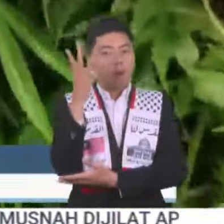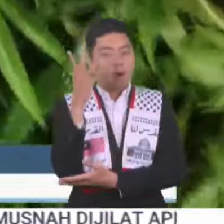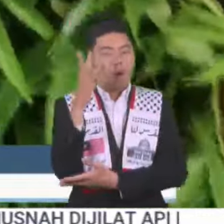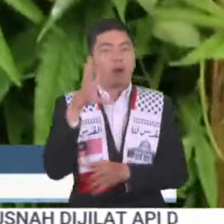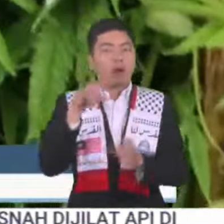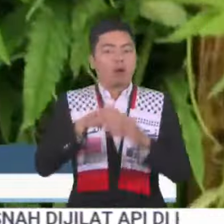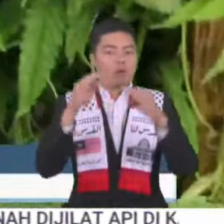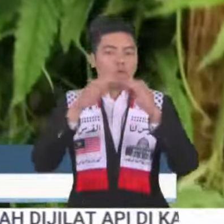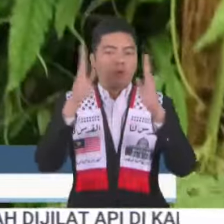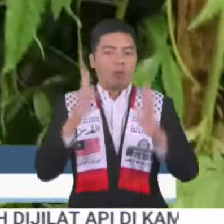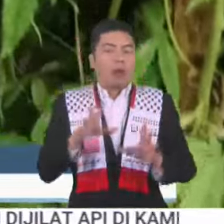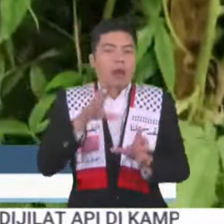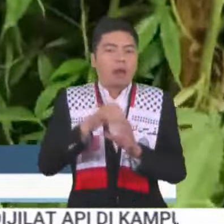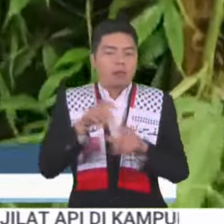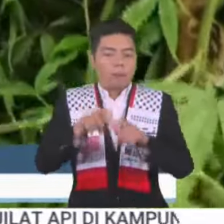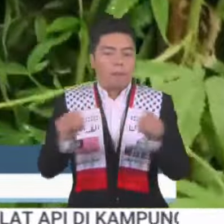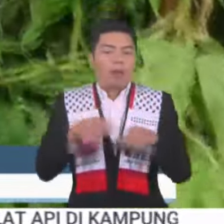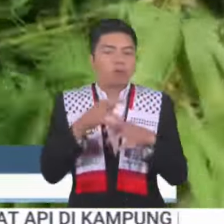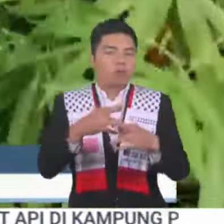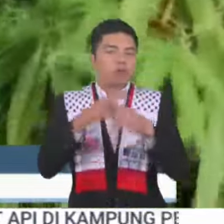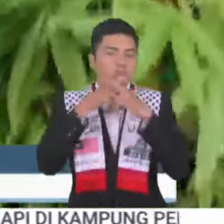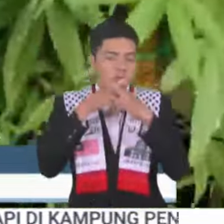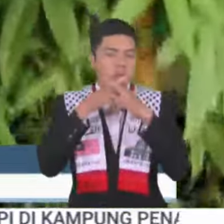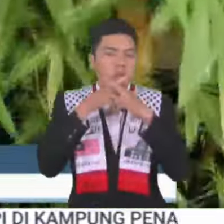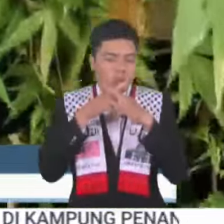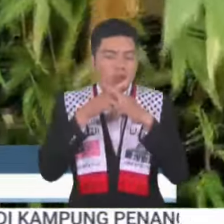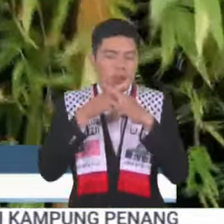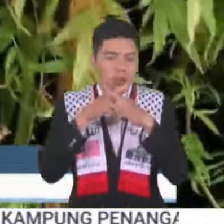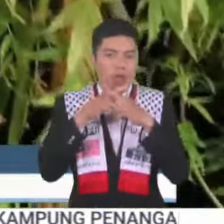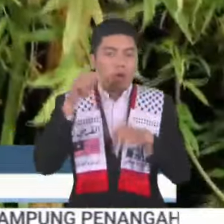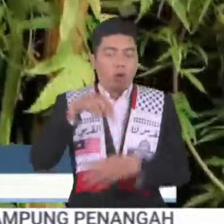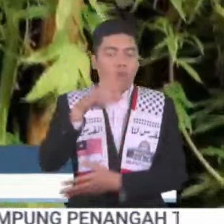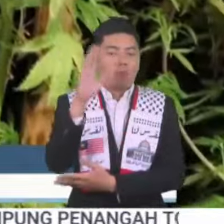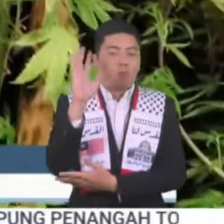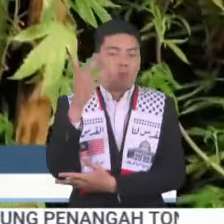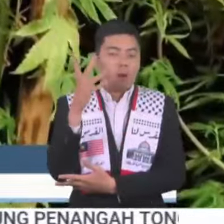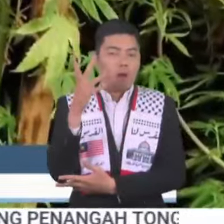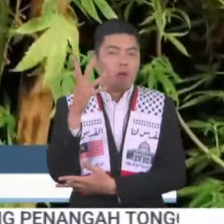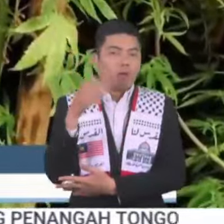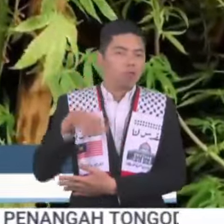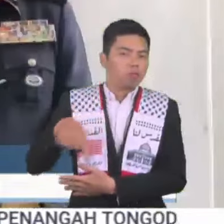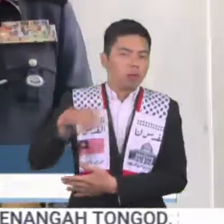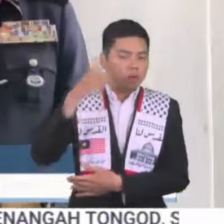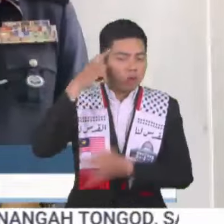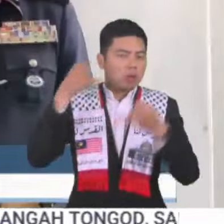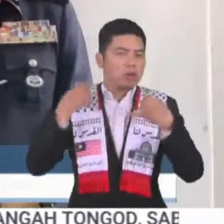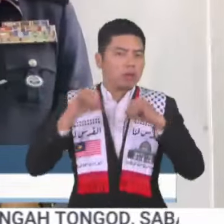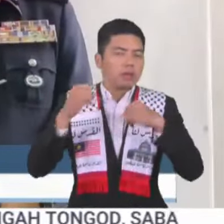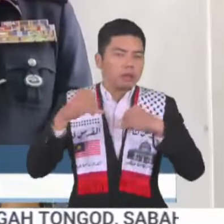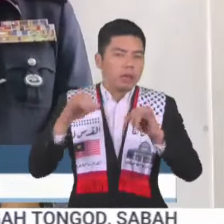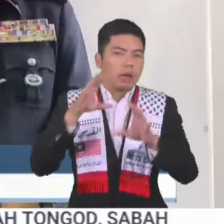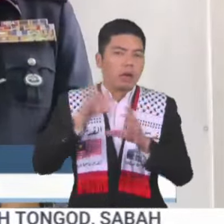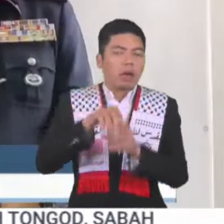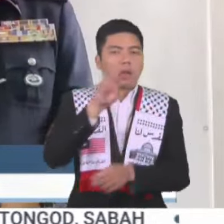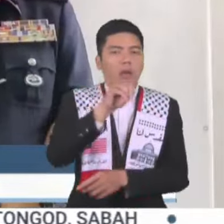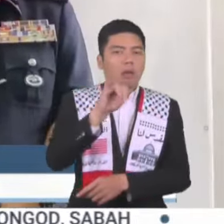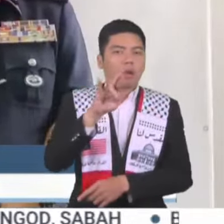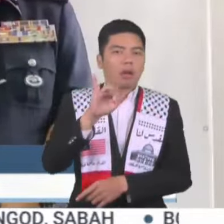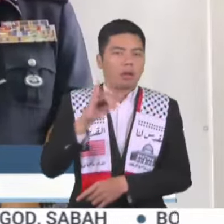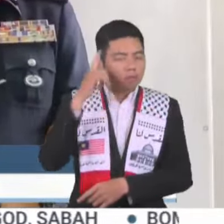kawasan rumah kediaman secara sulit. Dana ganja yang dihasilkan dari pokok ganja tersebut dijual di sekitar Miri dengan